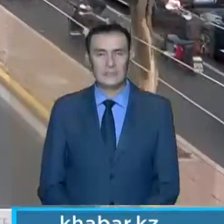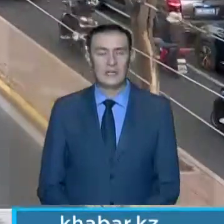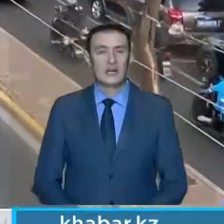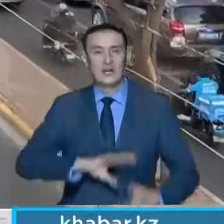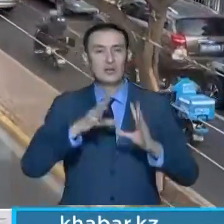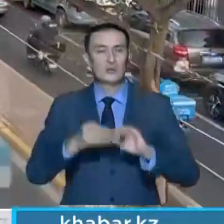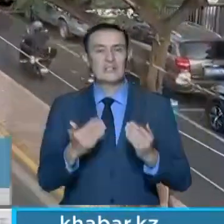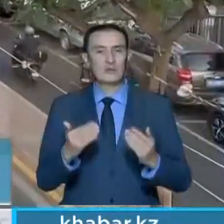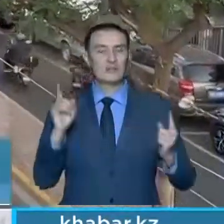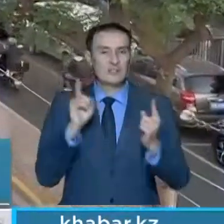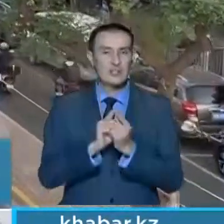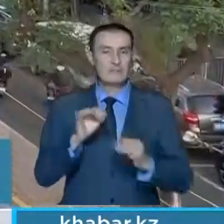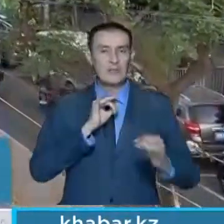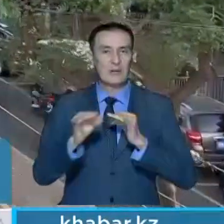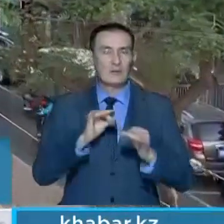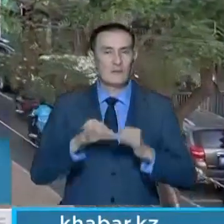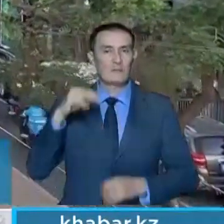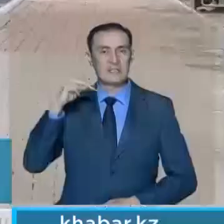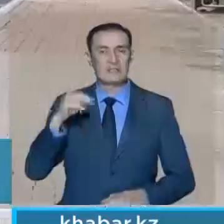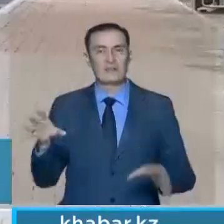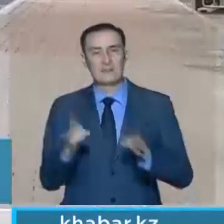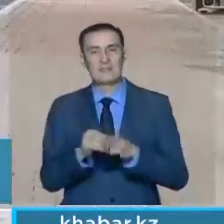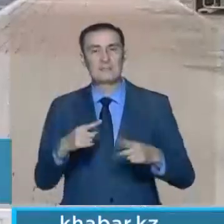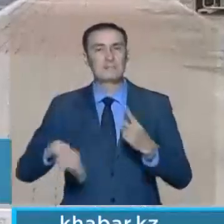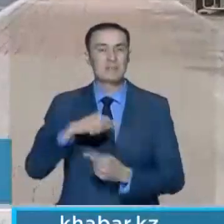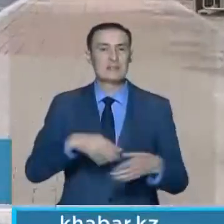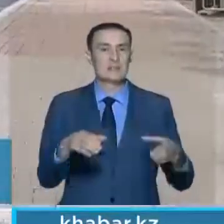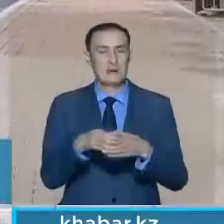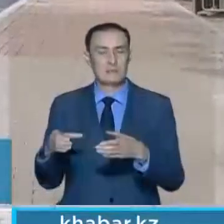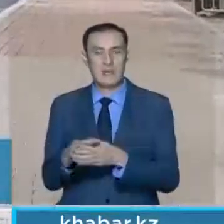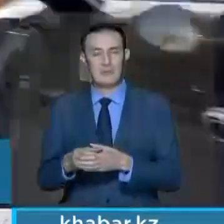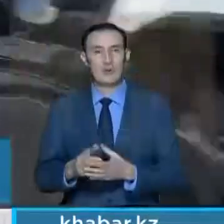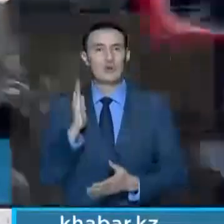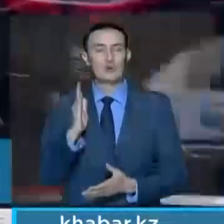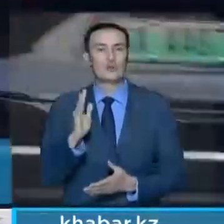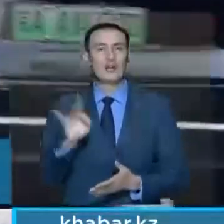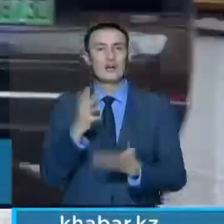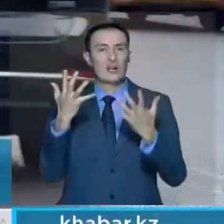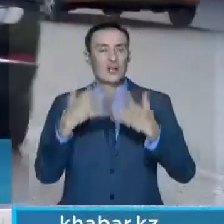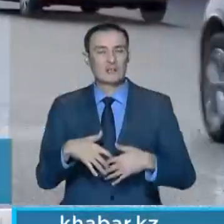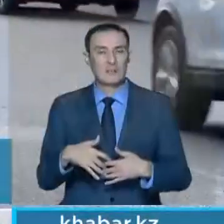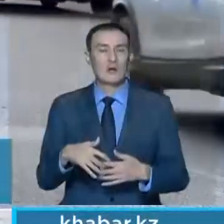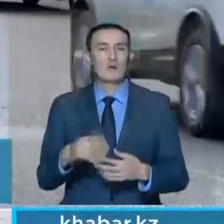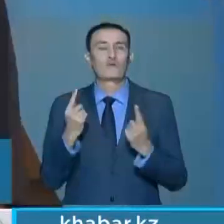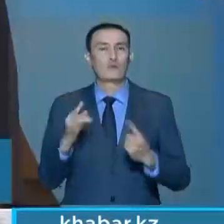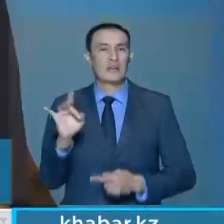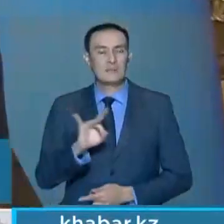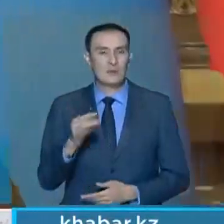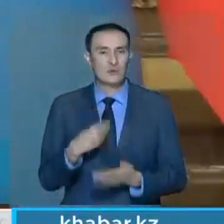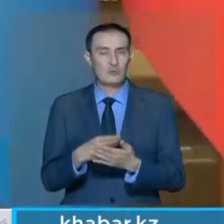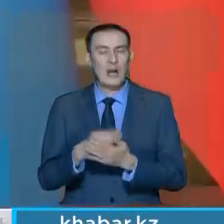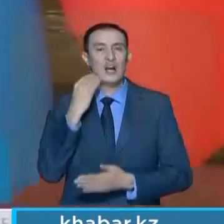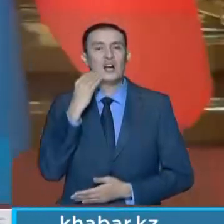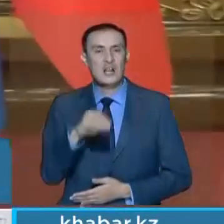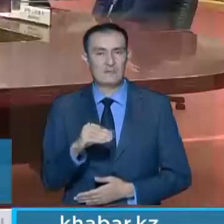Результат сегодняшних встреч и переговоров президента с партнерами и бизнес-компаниями, пожалуй, нужно измерять не количеством инвестиций в круглых суммах, а